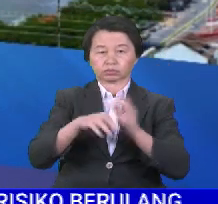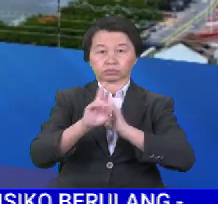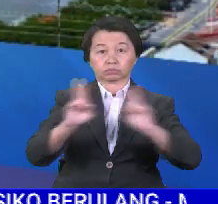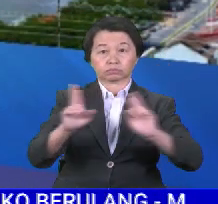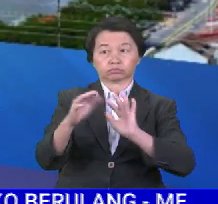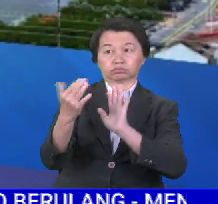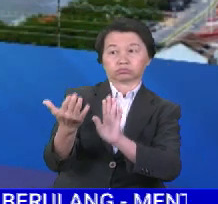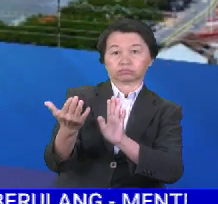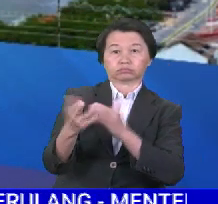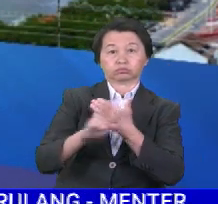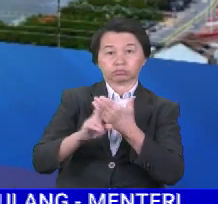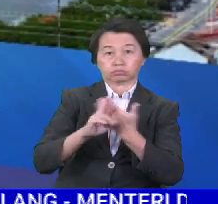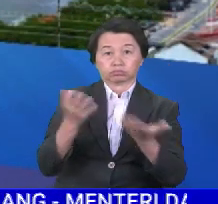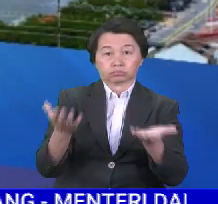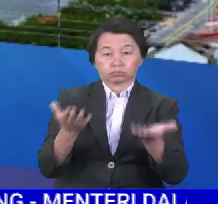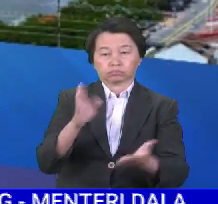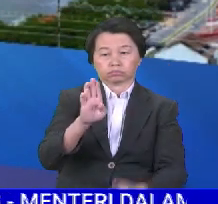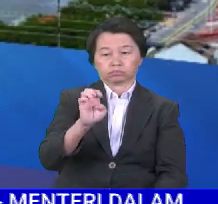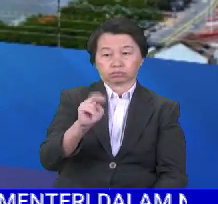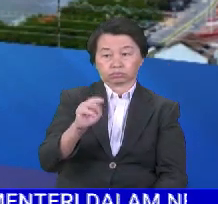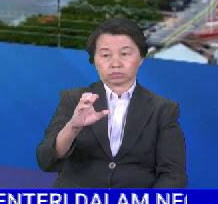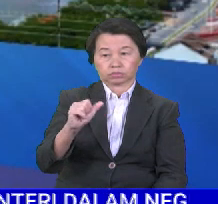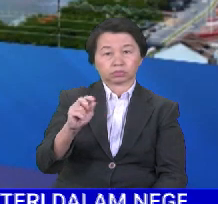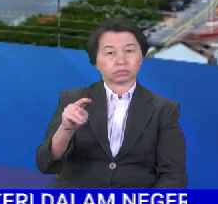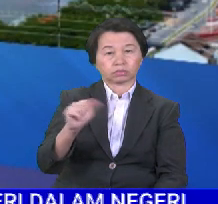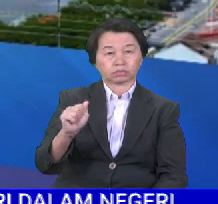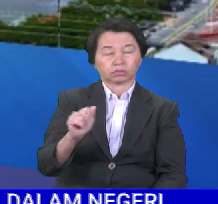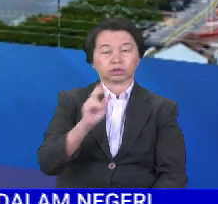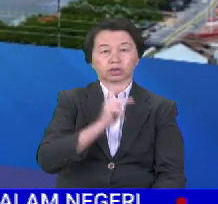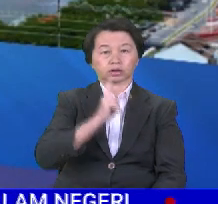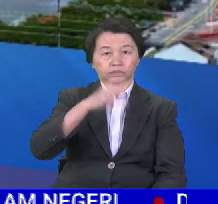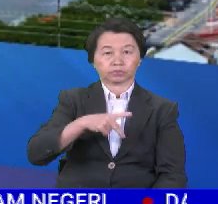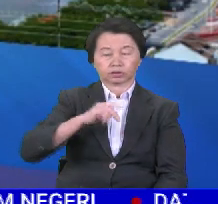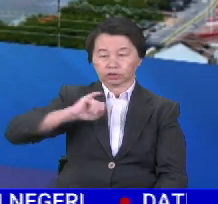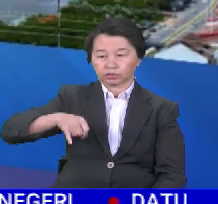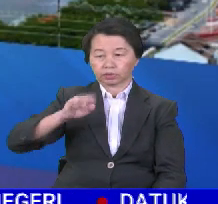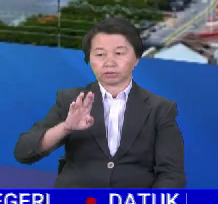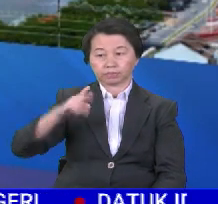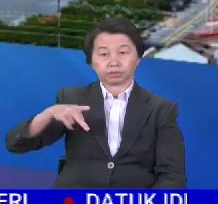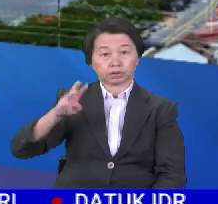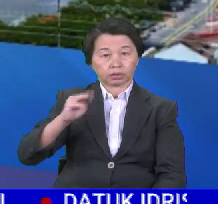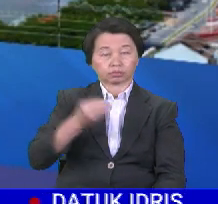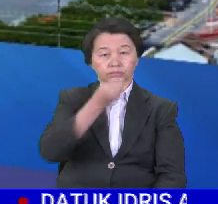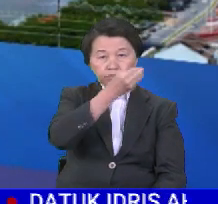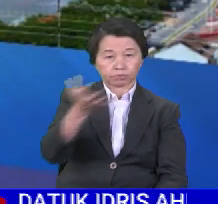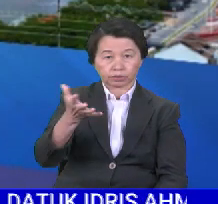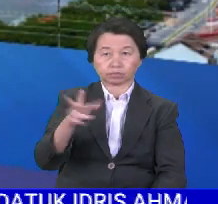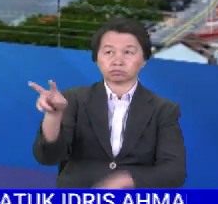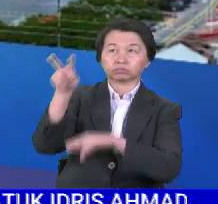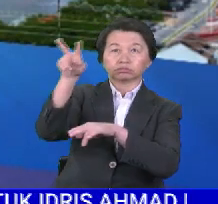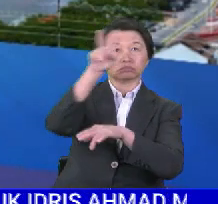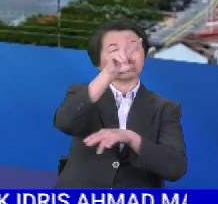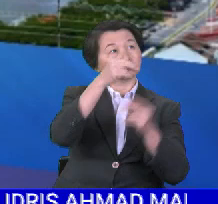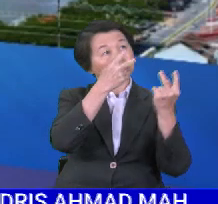persediaan berdepan risiko bencana. Ketua Pengarah JBPM, Datuk Seri Muhammad Hamdan Wahid memberitahu pemantauan ini